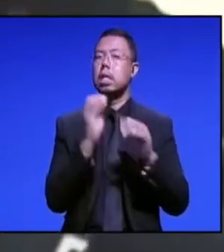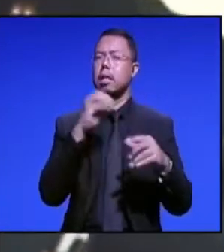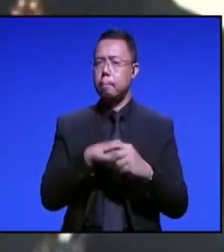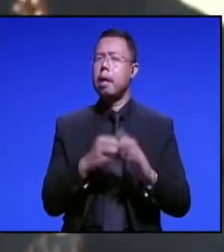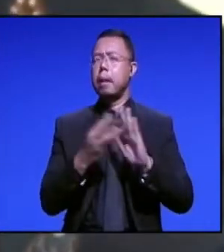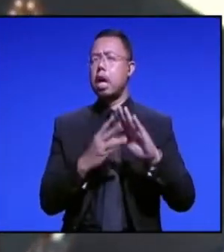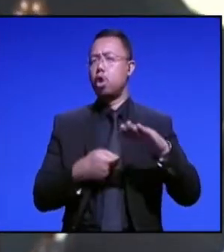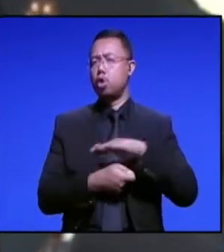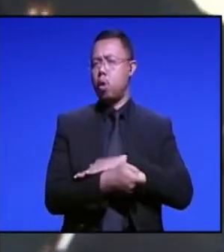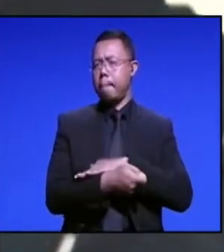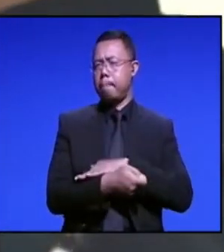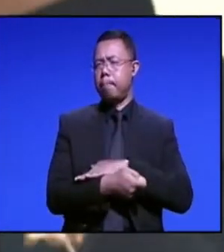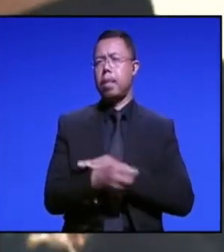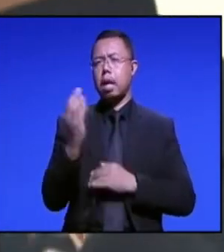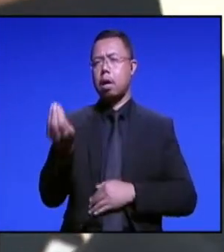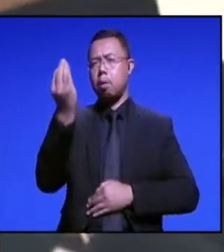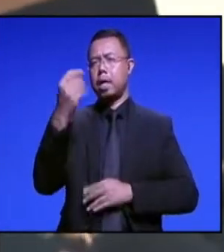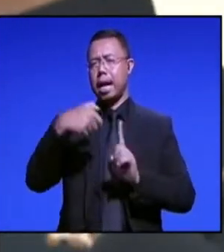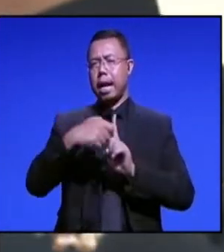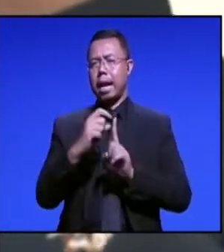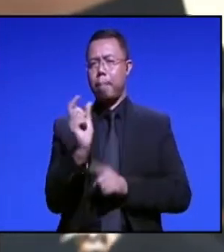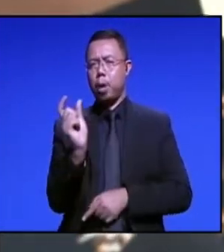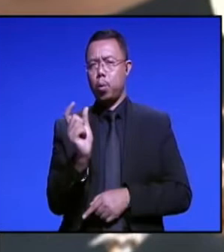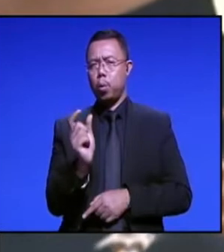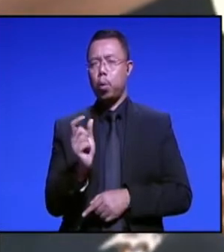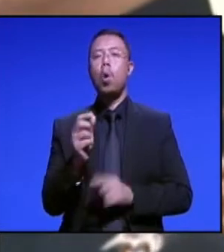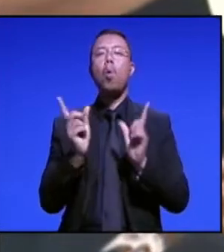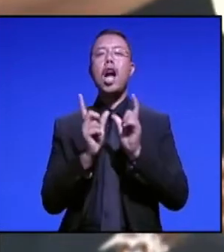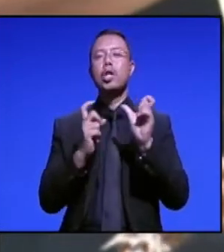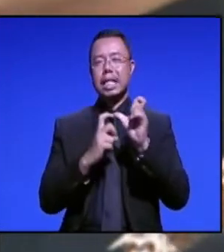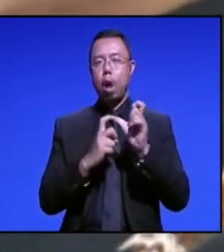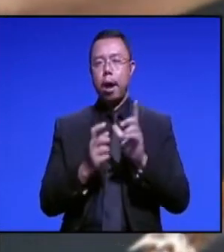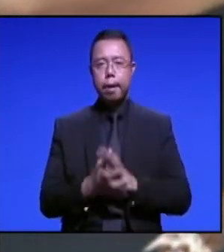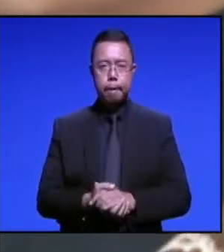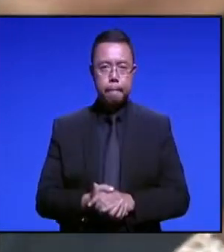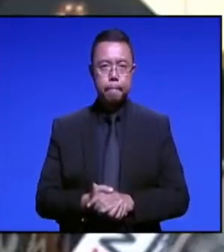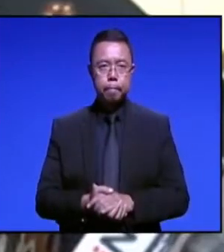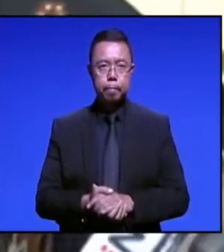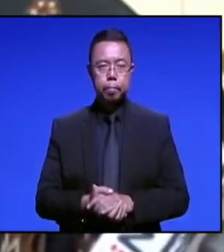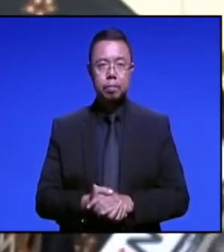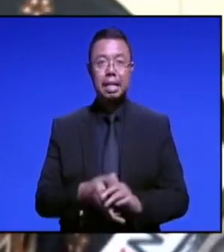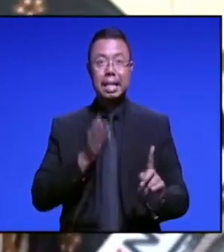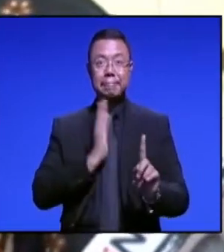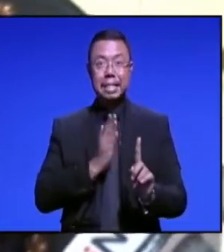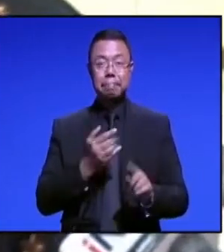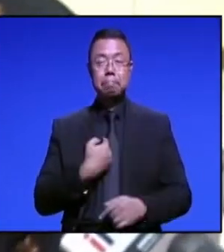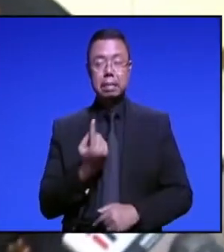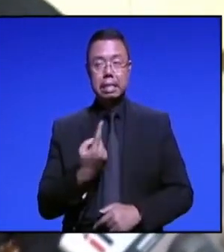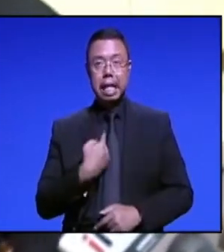dalam kasus tindak pidana suap yang melibatkan Komisioner KPU Wahyu Setiawan. Prinsipnya